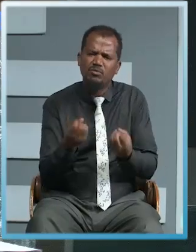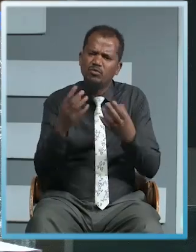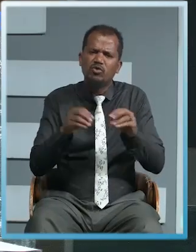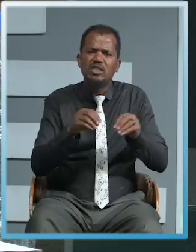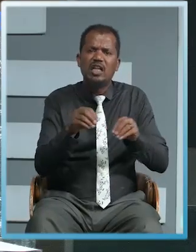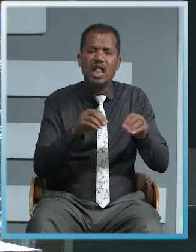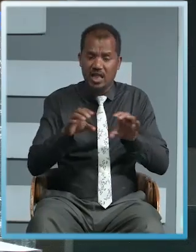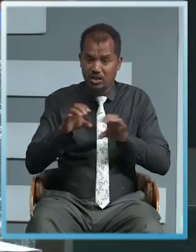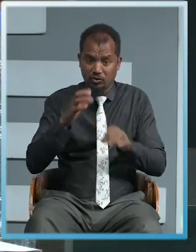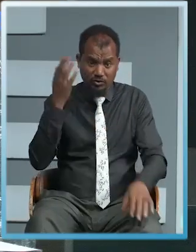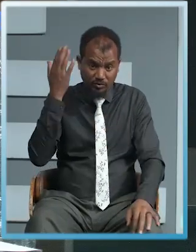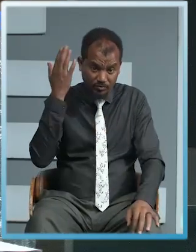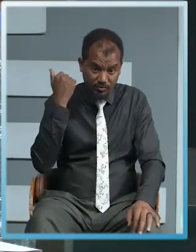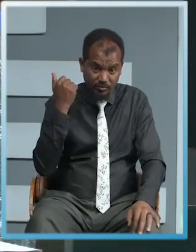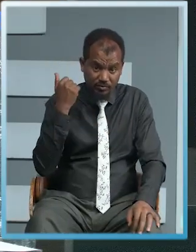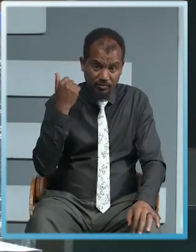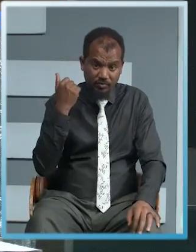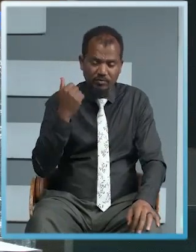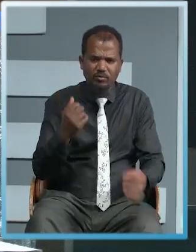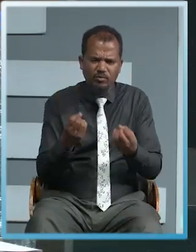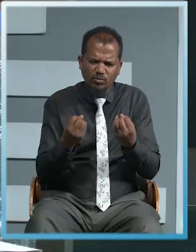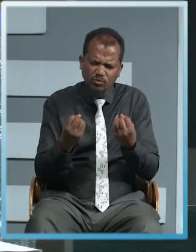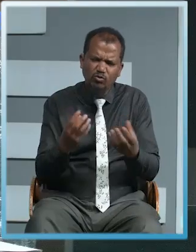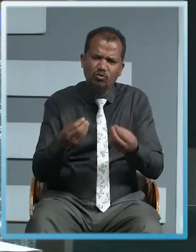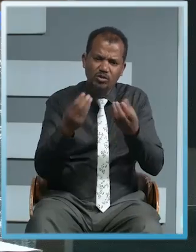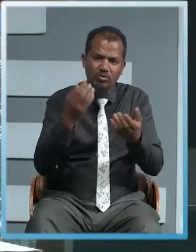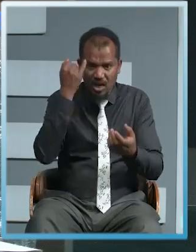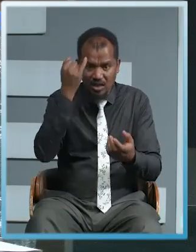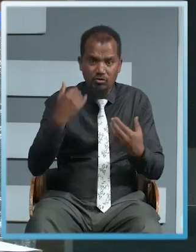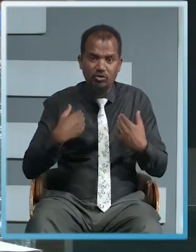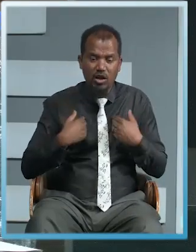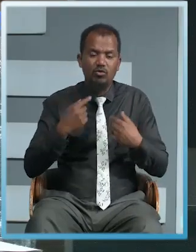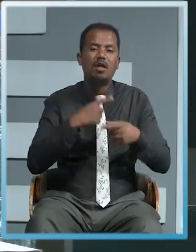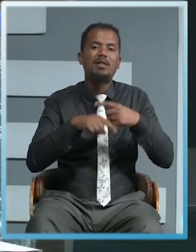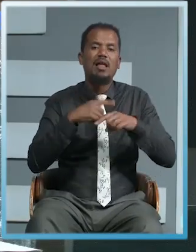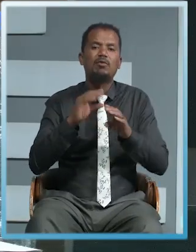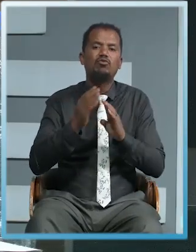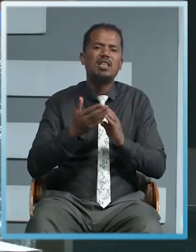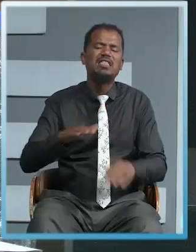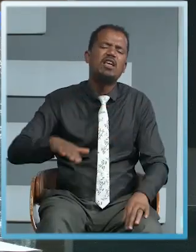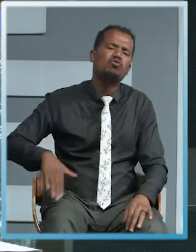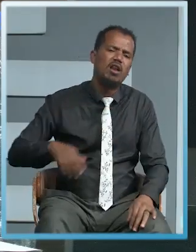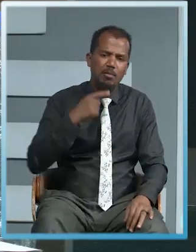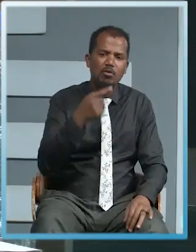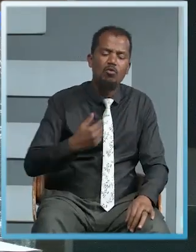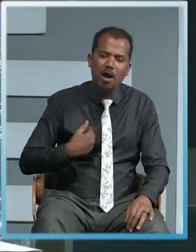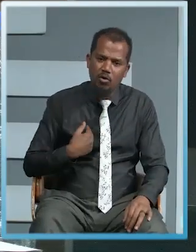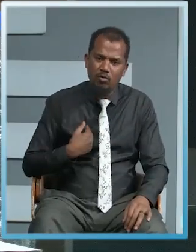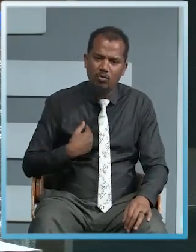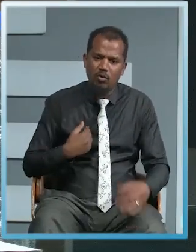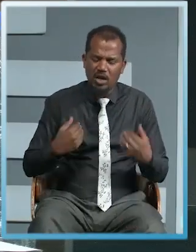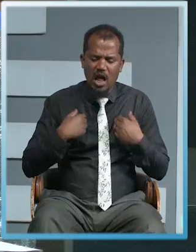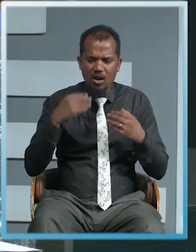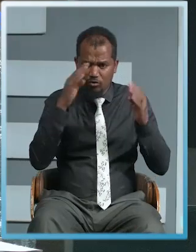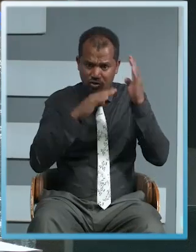እንቅስቃሴዎች እየተደረጉበት ነበርና ብዙ የሚሰጡ አስተያየቶች አሉ። የመጣበት ሁኔታ ዘግይቷል የሚሉም አሉ።